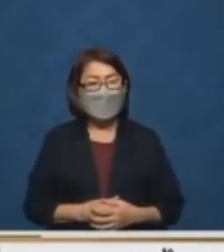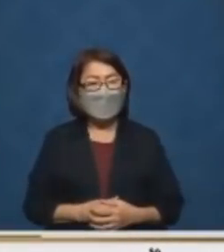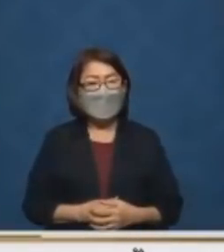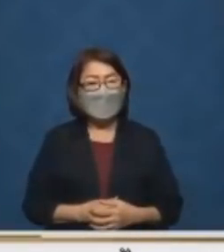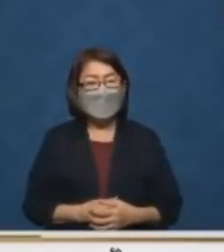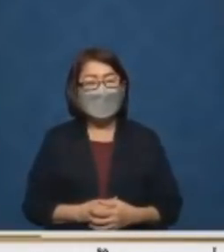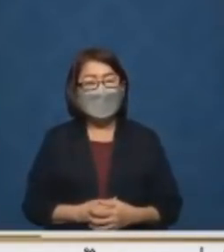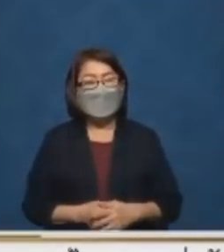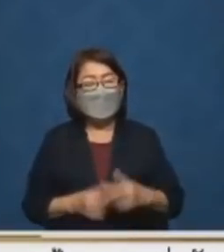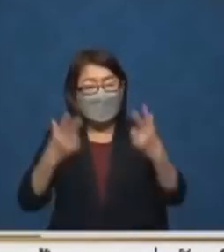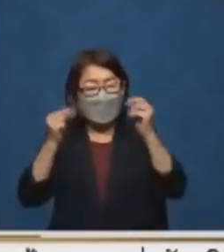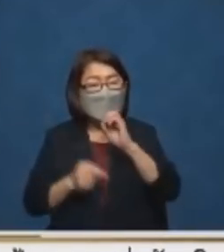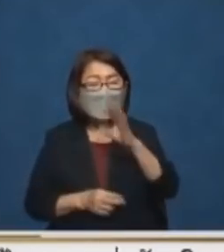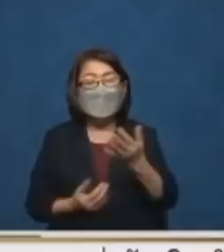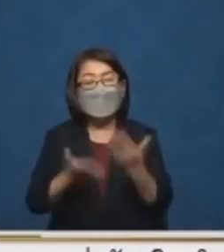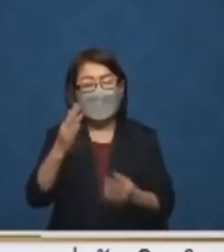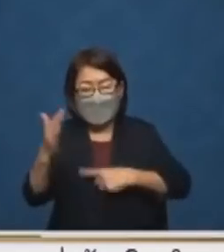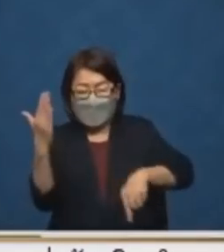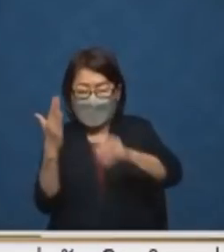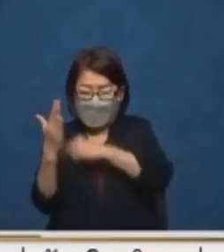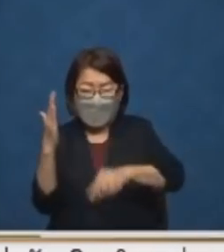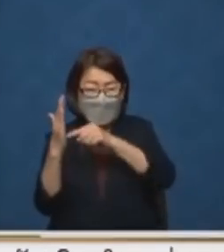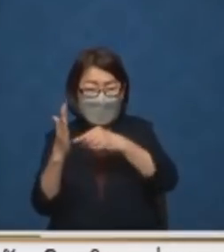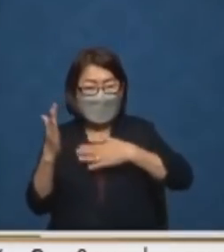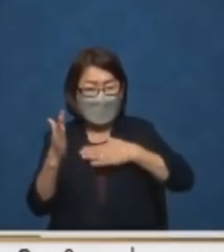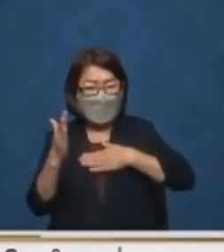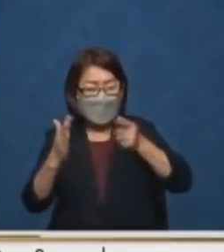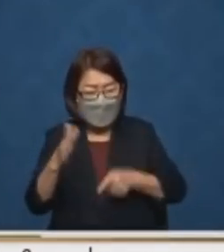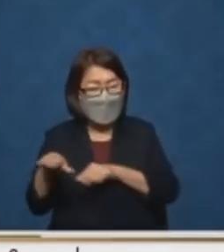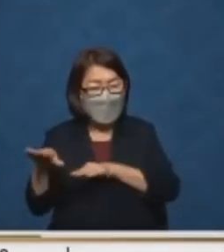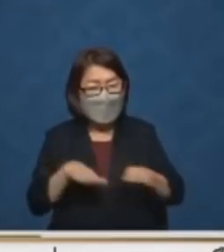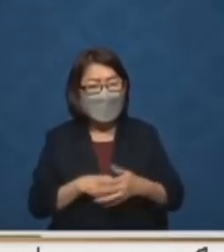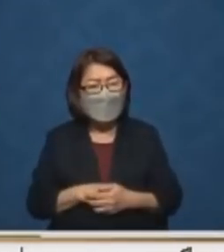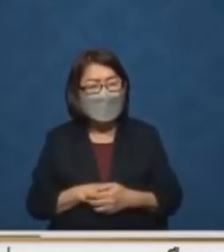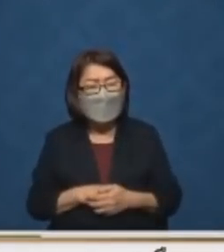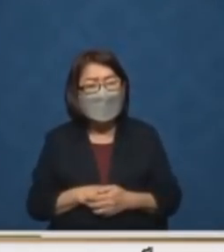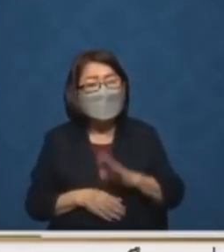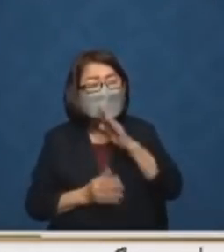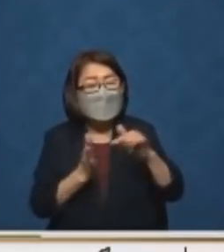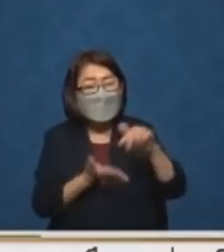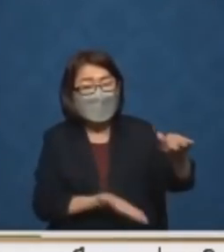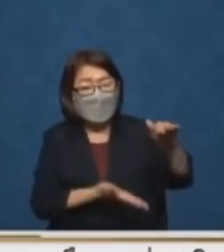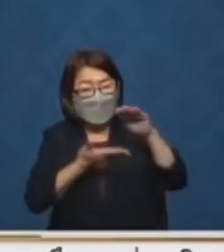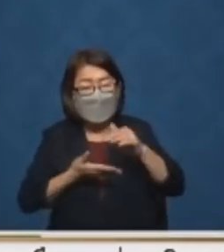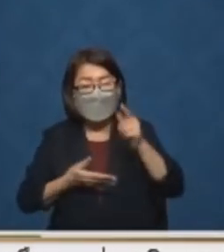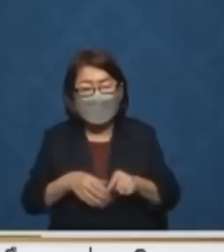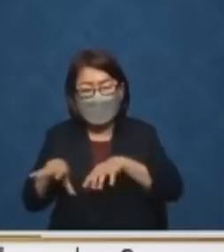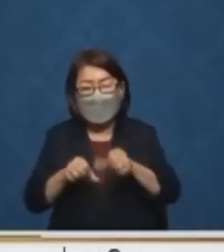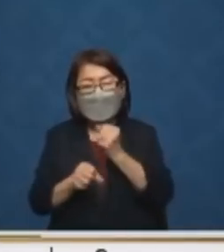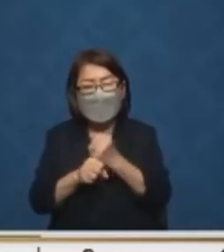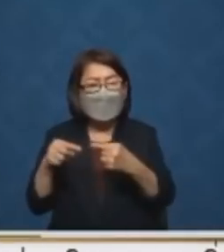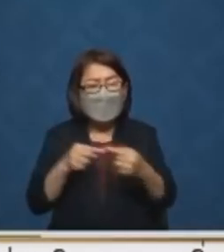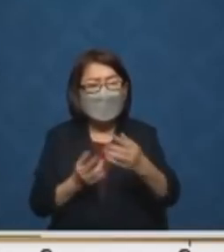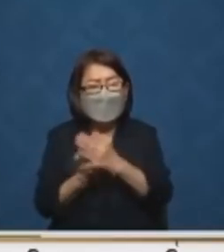อย่างไรกตามเราตองมการเตีมการภายในของเราในปเทศของเราคือแ่งที่จะเมื่รวัซีมาแล้ว เราต้เรใการต่อไปอย่างไรซ